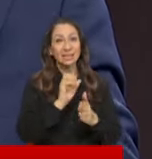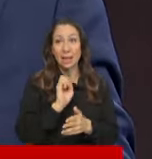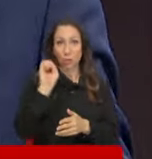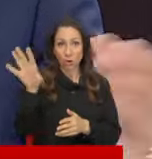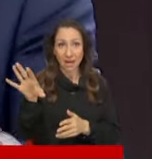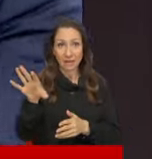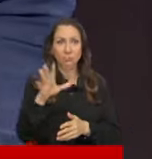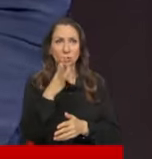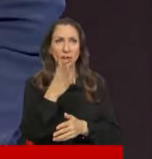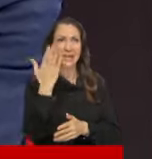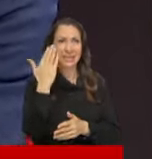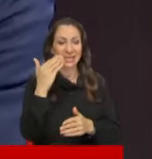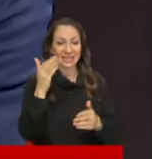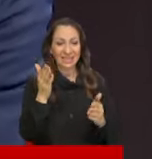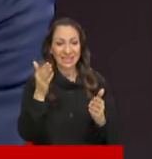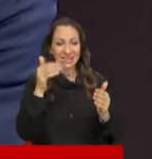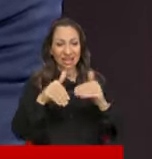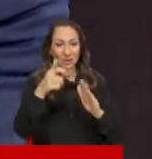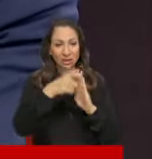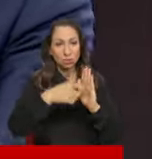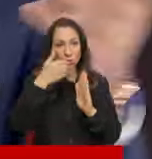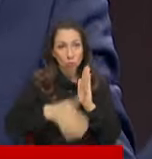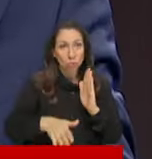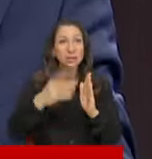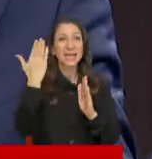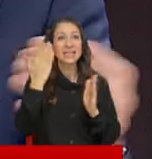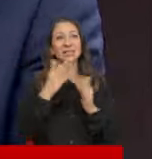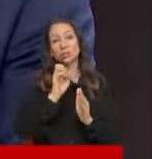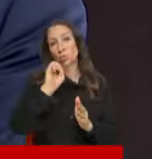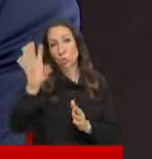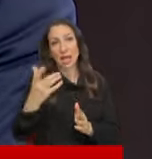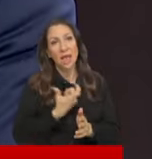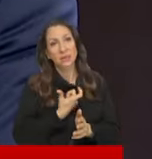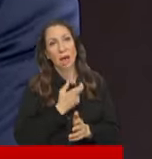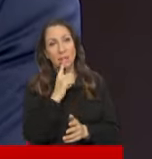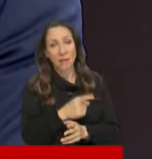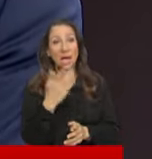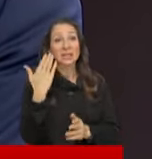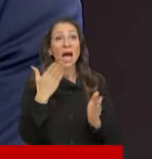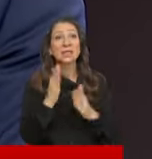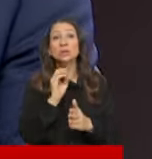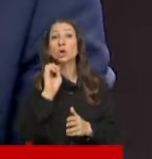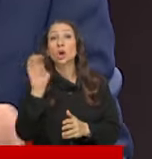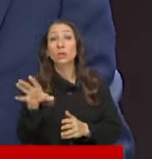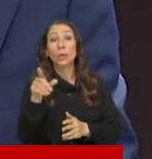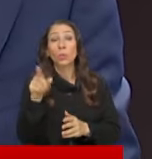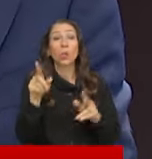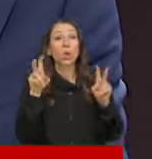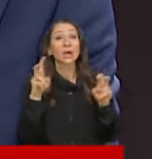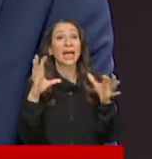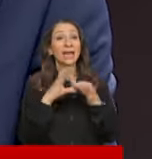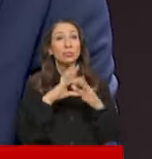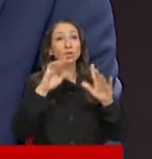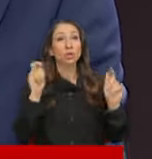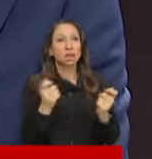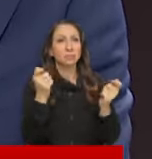gönderdi biliyorsunuz Eskiden seçmen listesinden düşürüyordu ama şimdi Eski adresine gönderiyor yasa gereği Eski adresine gönderdi Bu konuyla ilgili